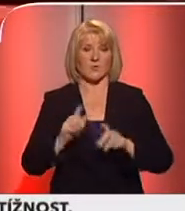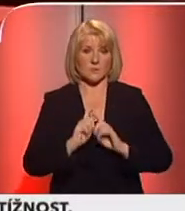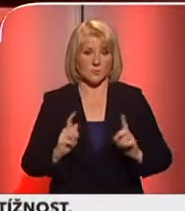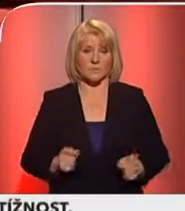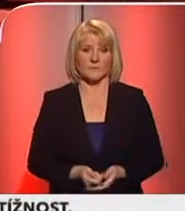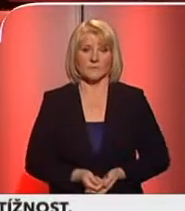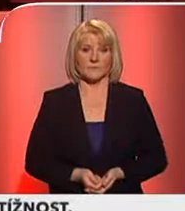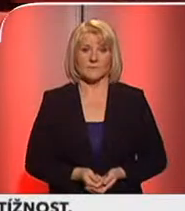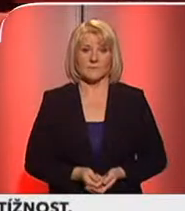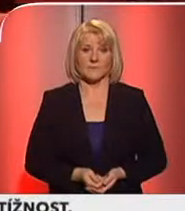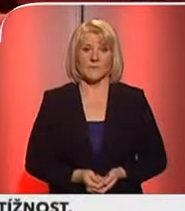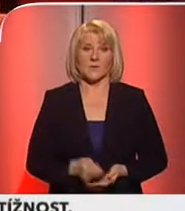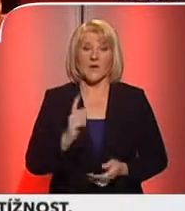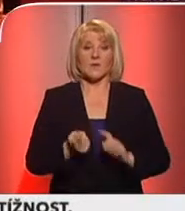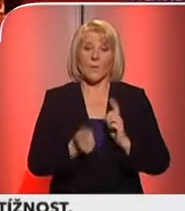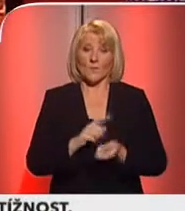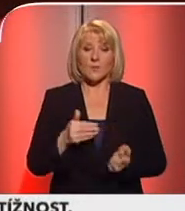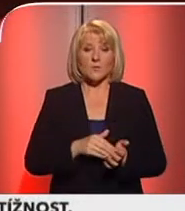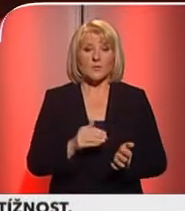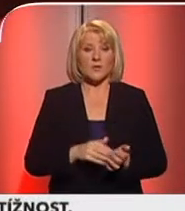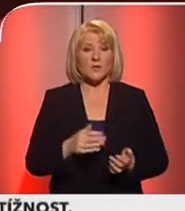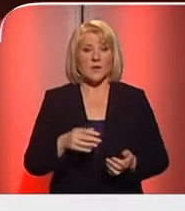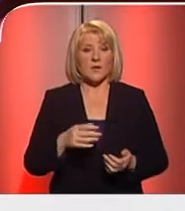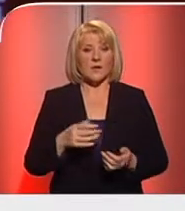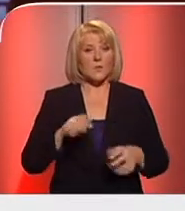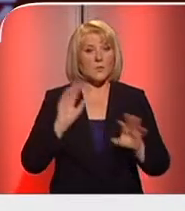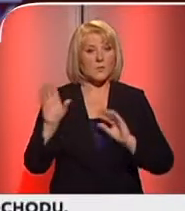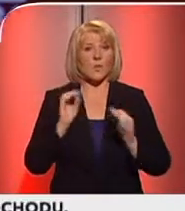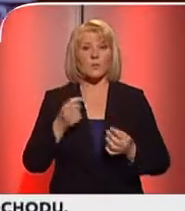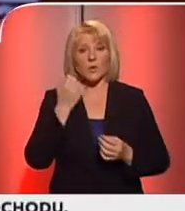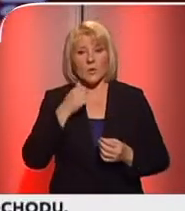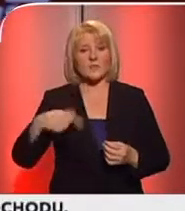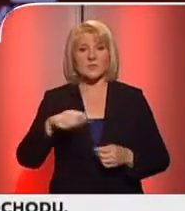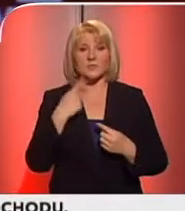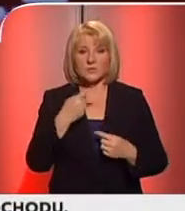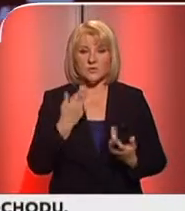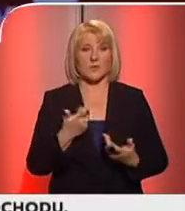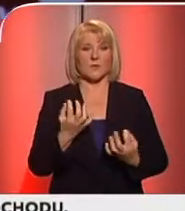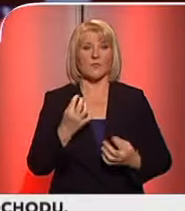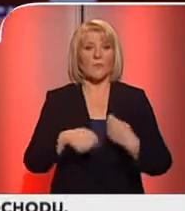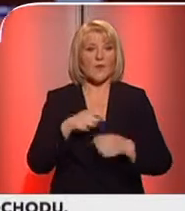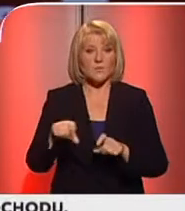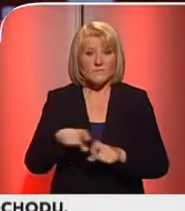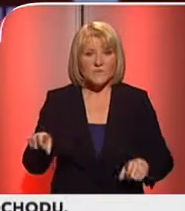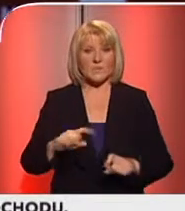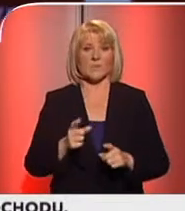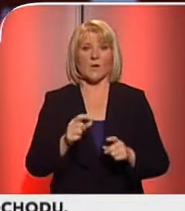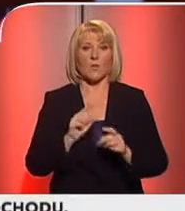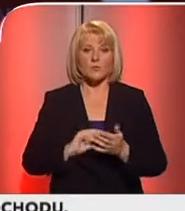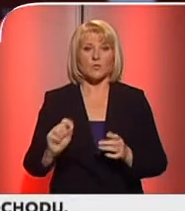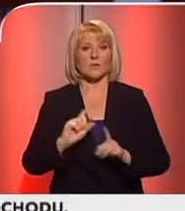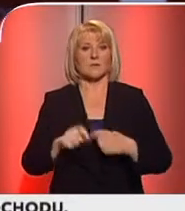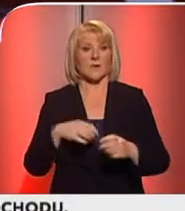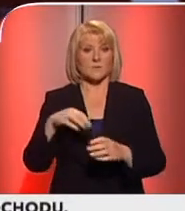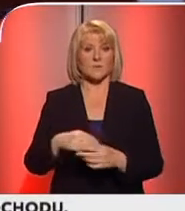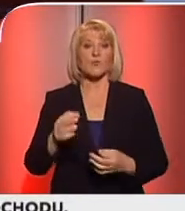názor. Ale na druhou stranu je potřeba vnímat také názor těch lidí, které v těch firmách, institucích pracují, kde tam například, kde